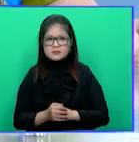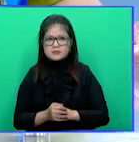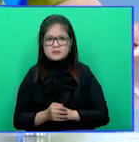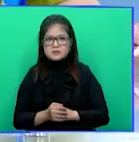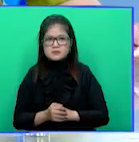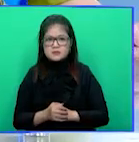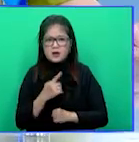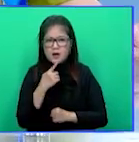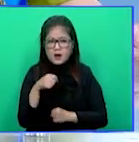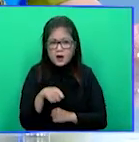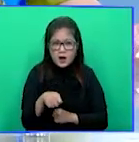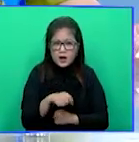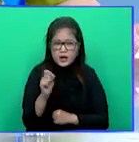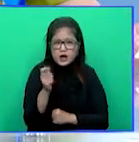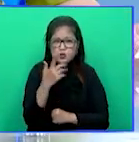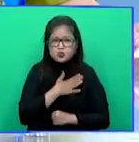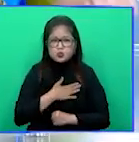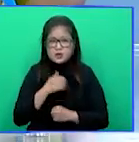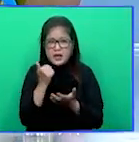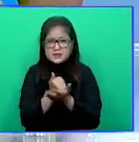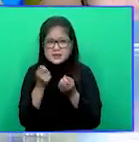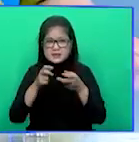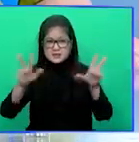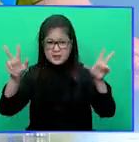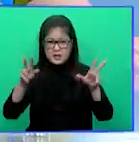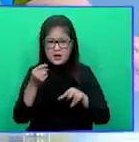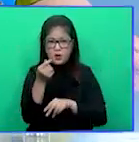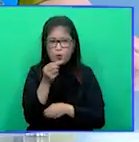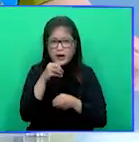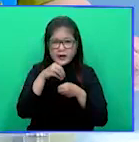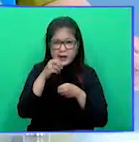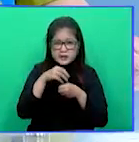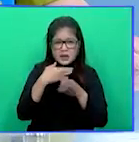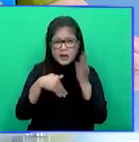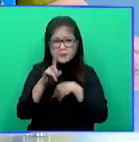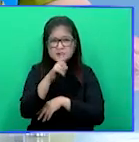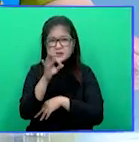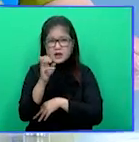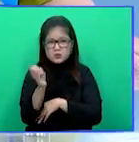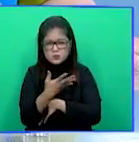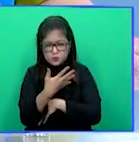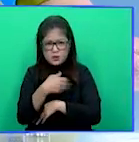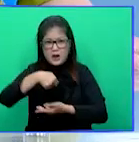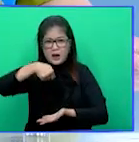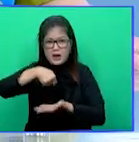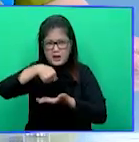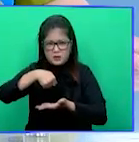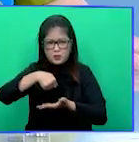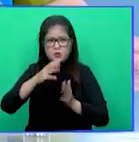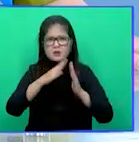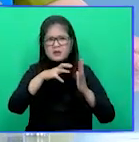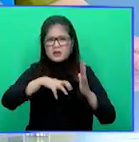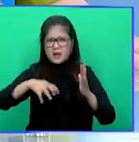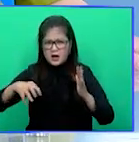Seorang kakek sebatang kara di Serang, Banten menyimpan uang receh lebih dari 100 juta rupiah dalam kantong plastik. Sejumlah tetangga pun membantu